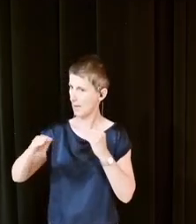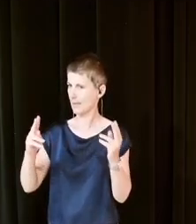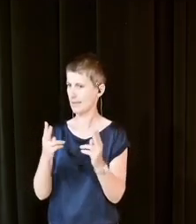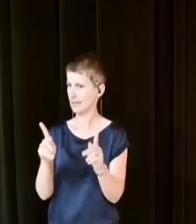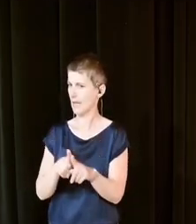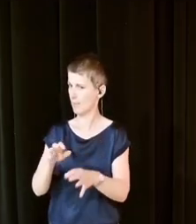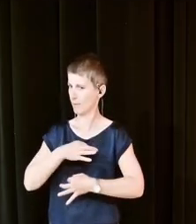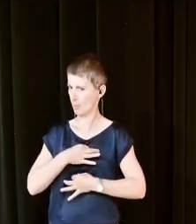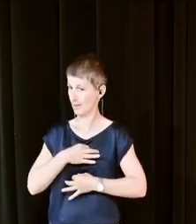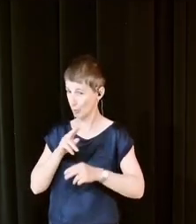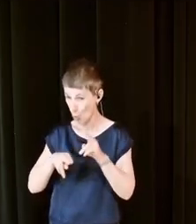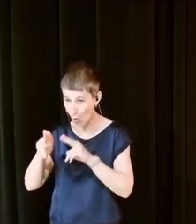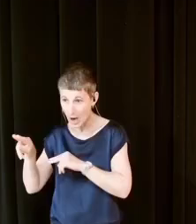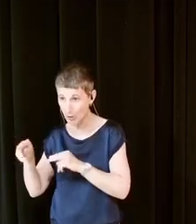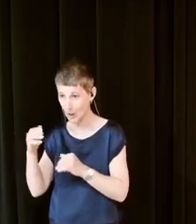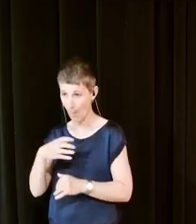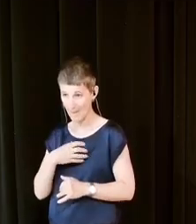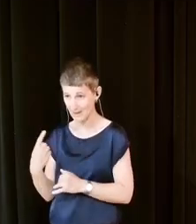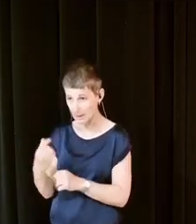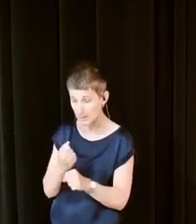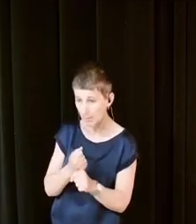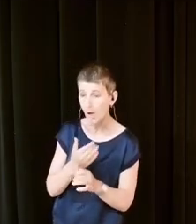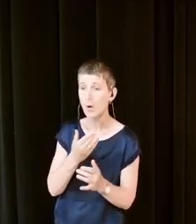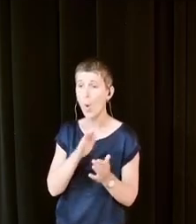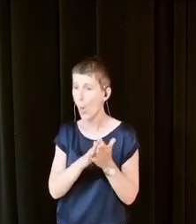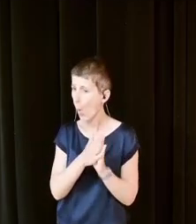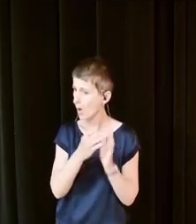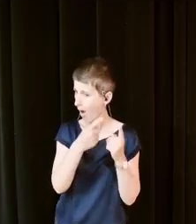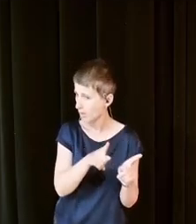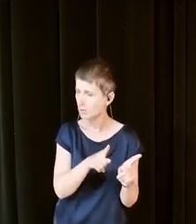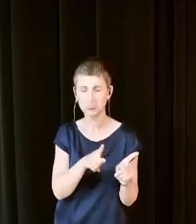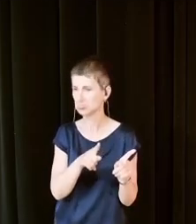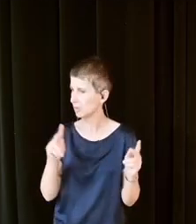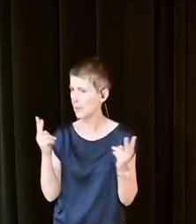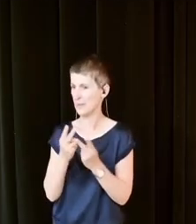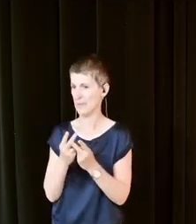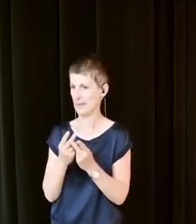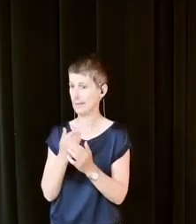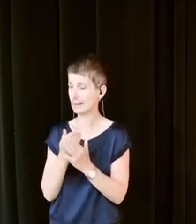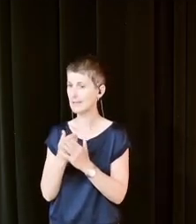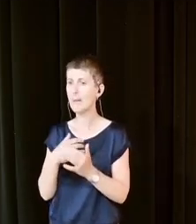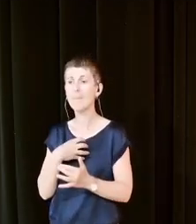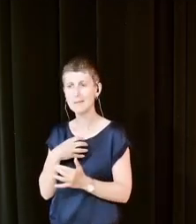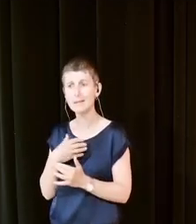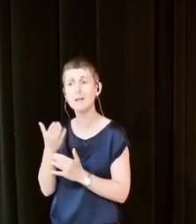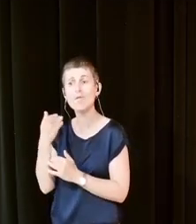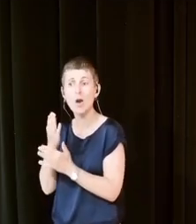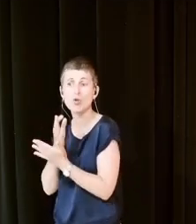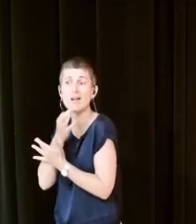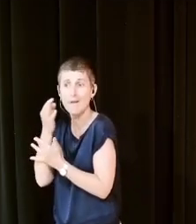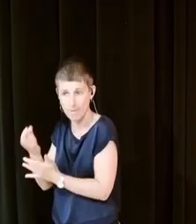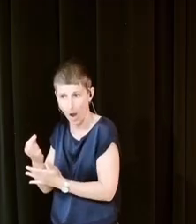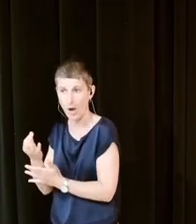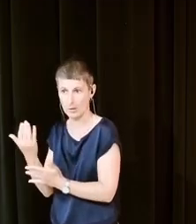keinen Unterschied. Und ich glaube, dass wir uns in so einem Rahmen, und die Patientin hat mich autorisiert, und ich habe auch gesagt, ich werde darüber sprechen, sozusagen mir die